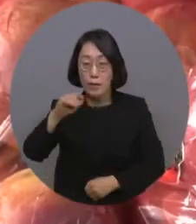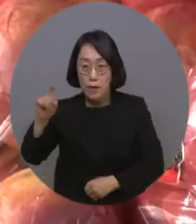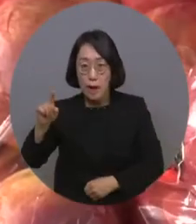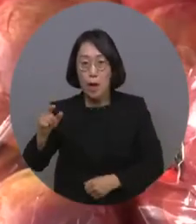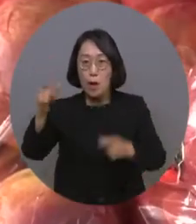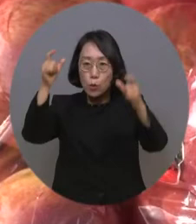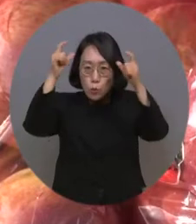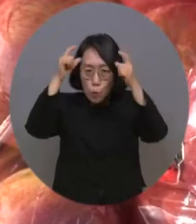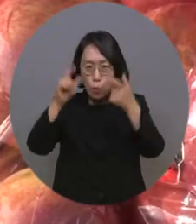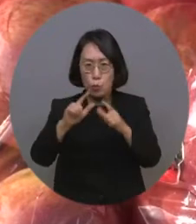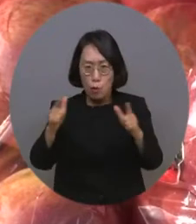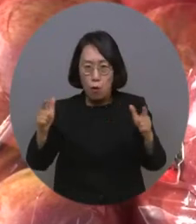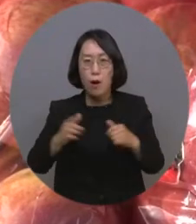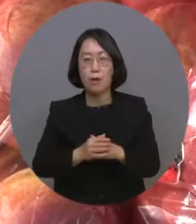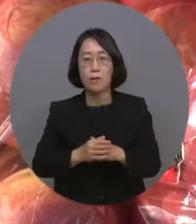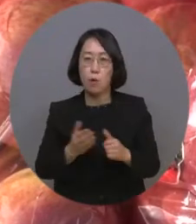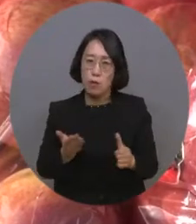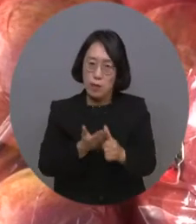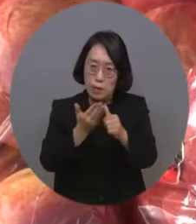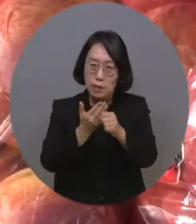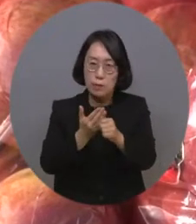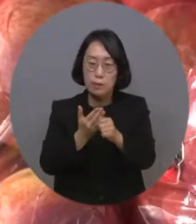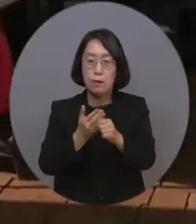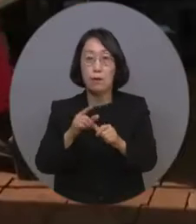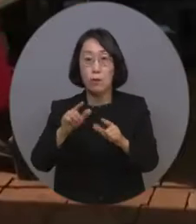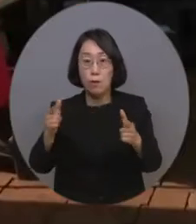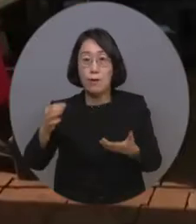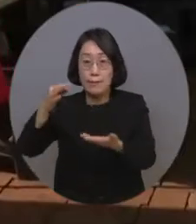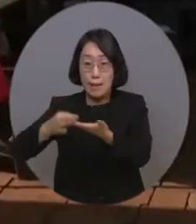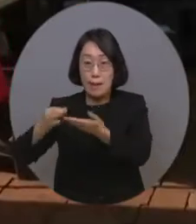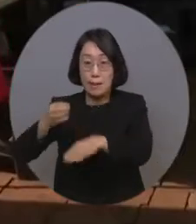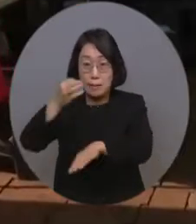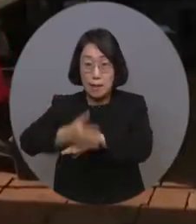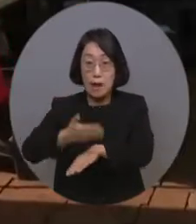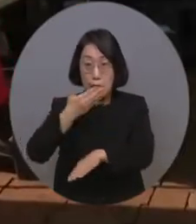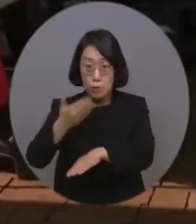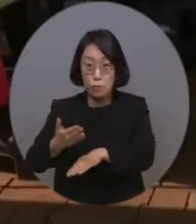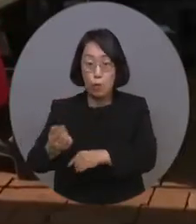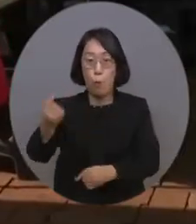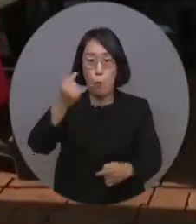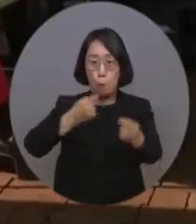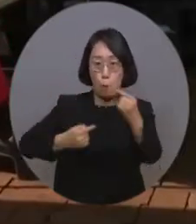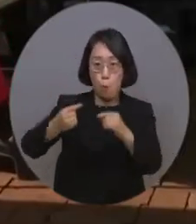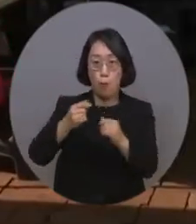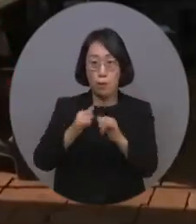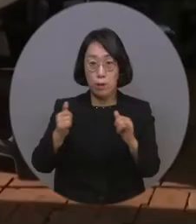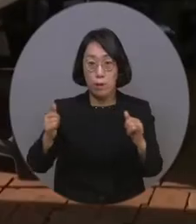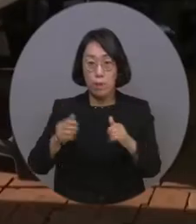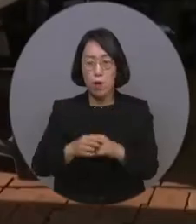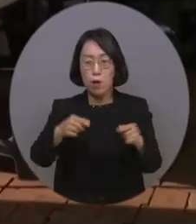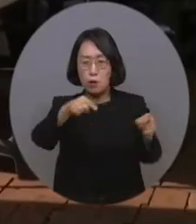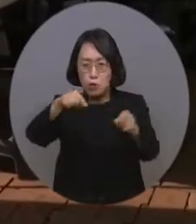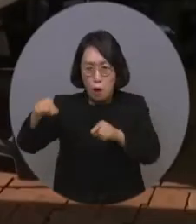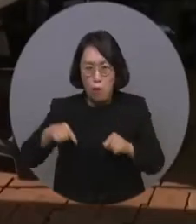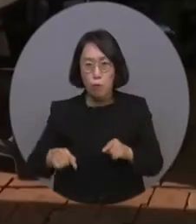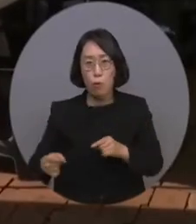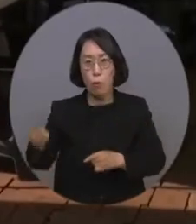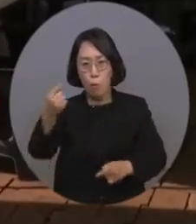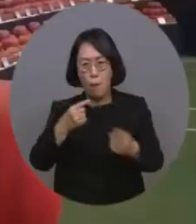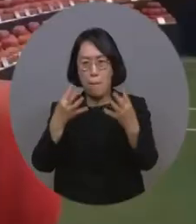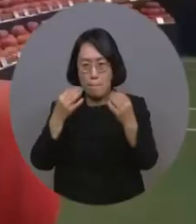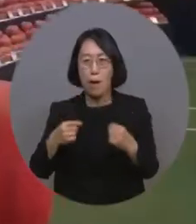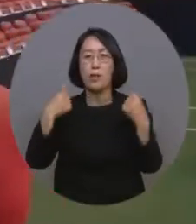등 신선한 농축산물을 저렴한 가격에 구입하려는 도시민들로 성황을 이루어 전국 각지의 관람객이